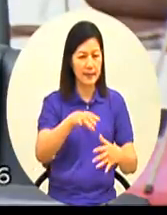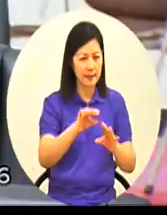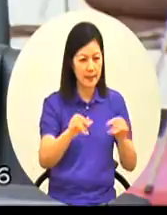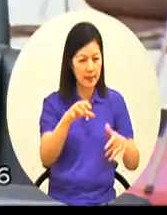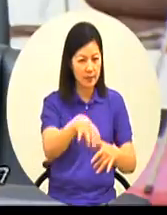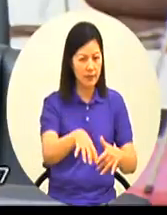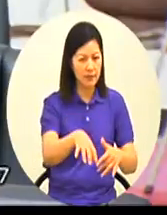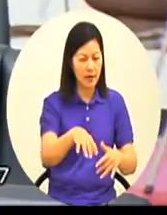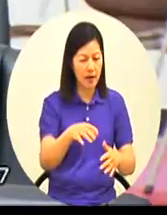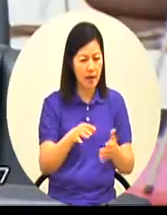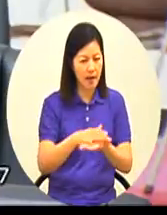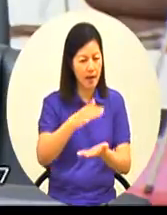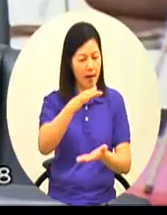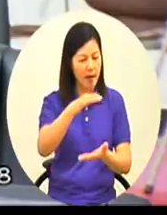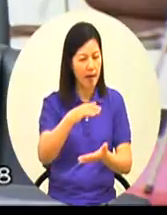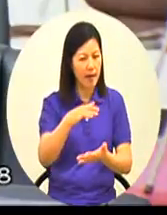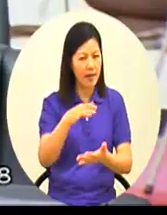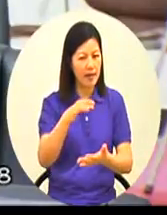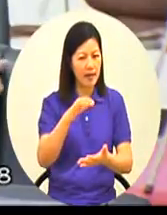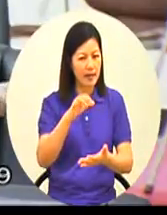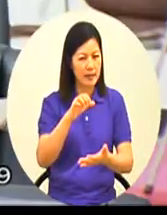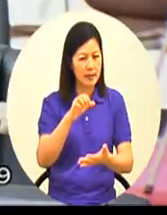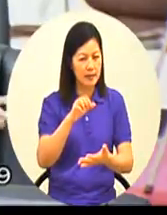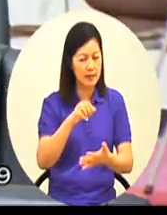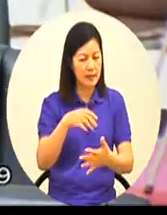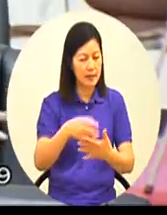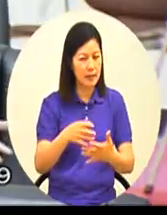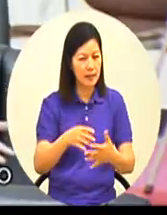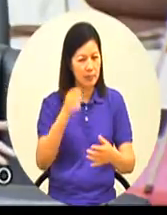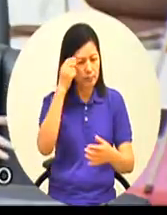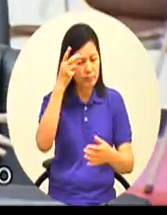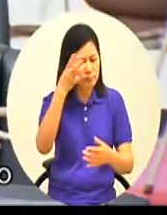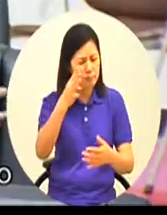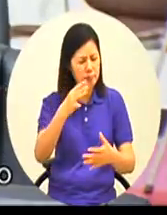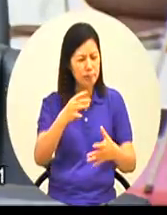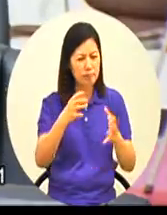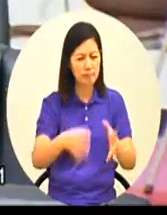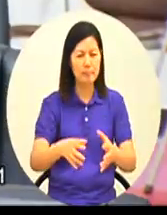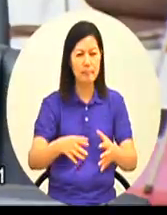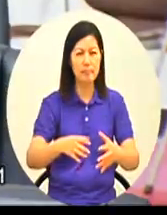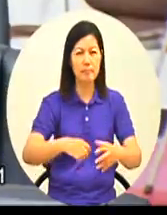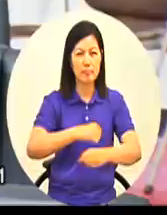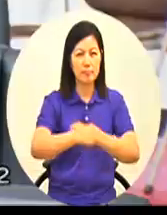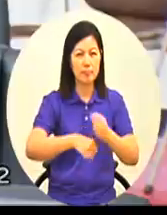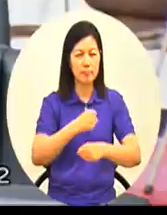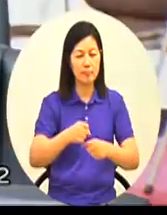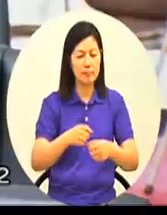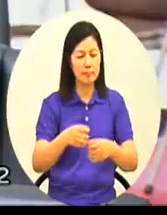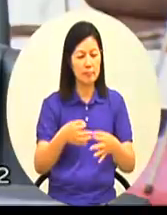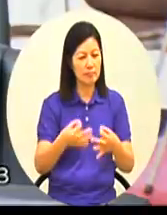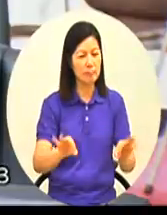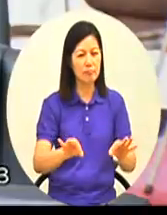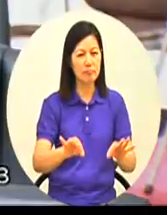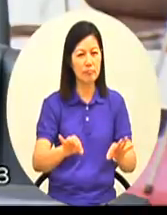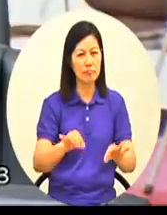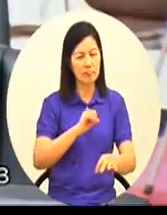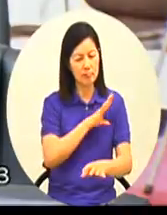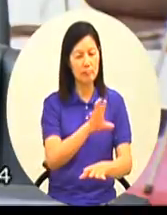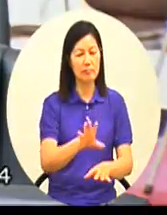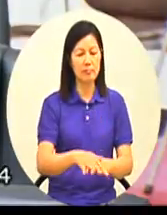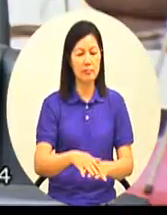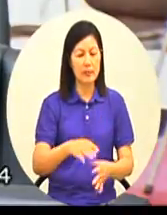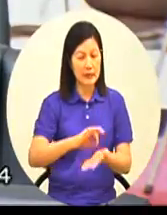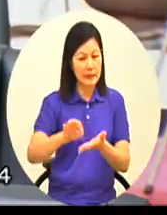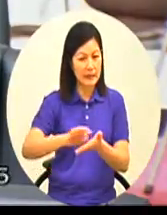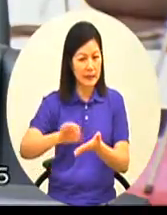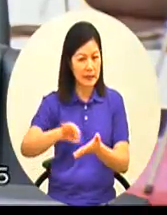我们的莲池潭，不是讲规工啊搬搬的的刷。哦，我希望说我们花这个钱呐，哈，一定要有它的